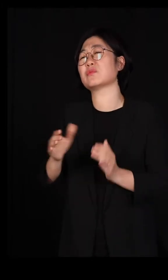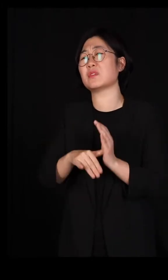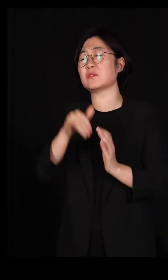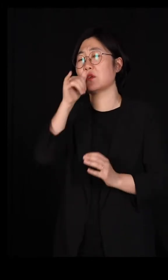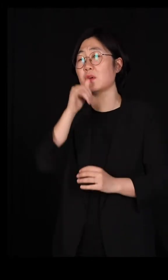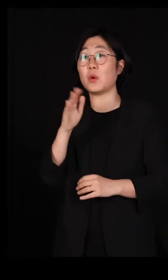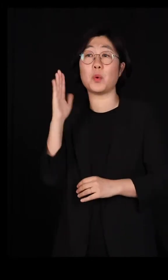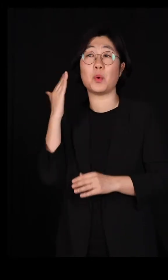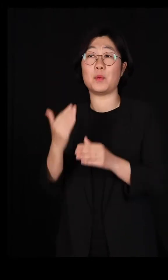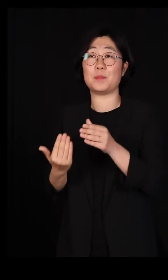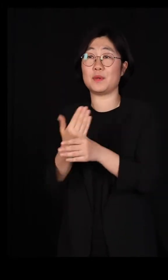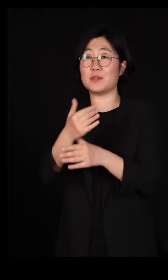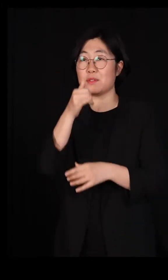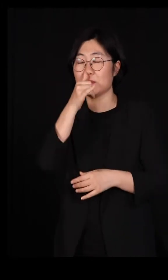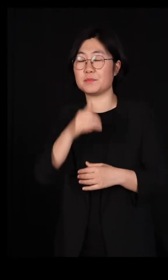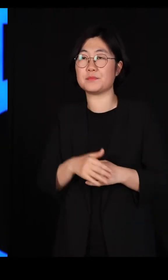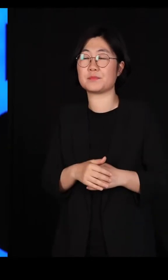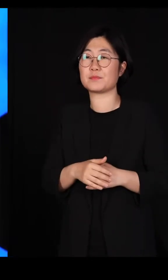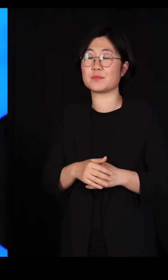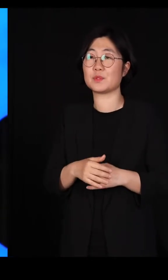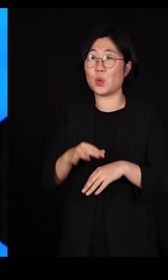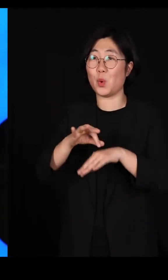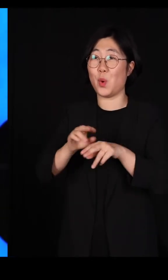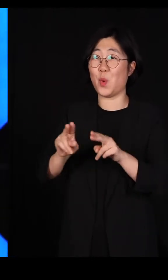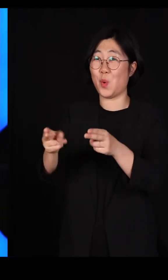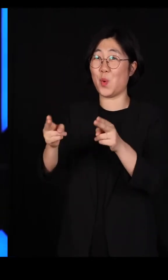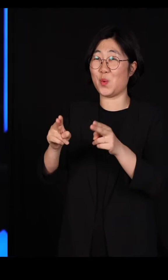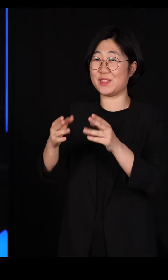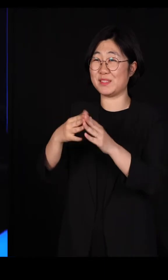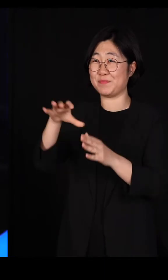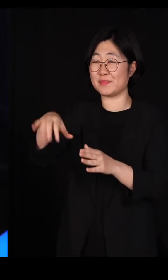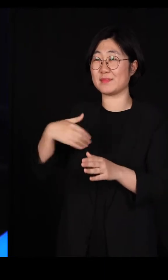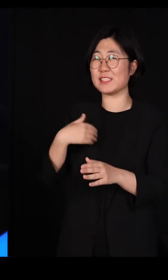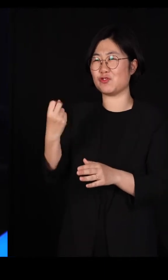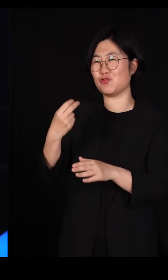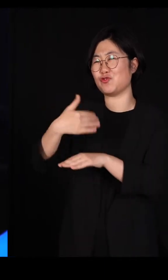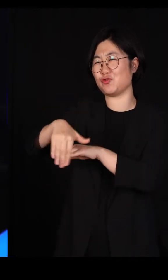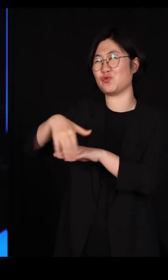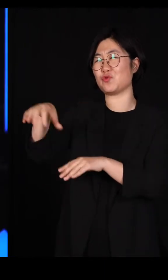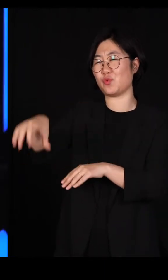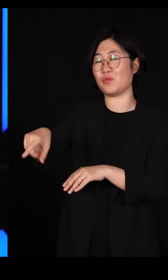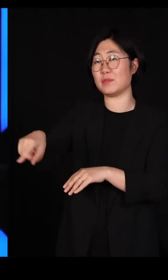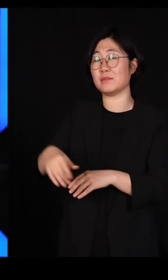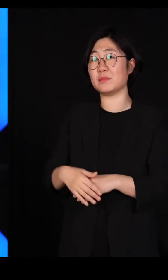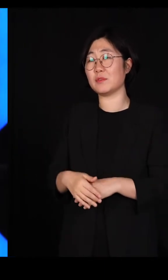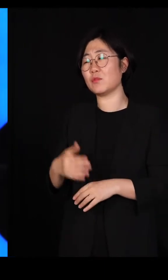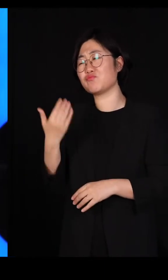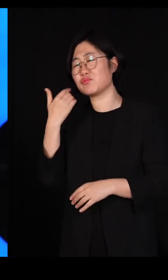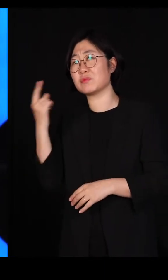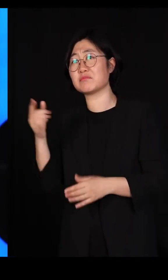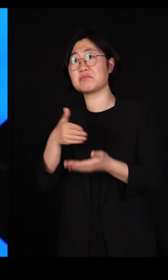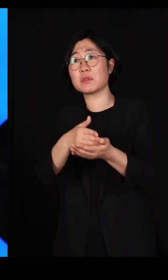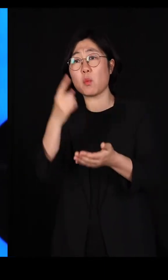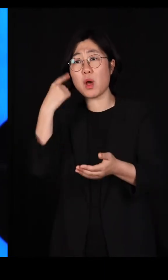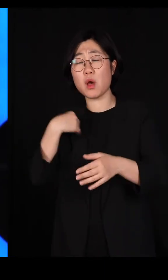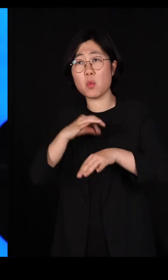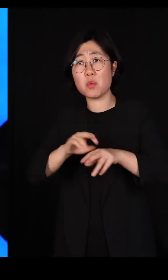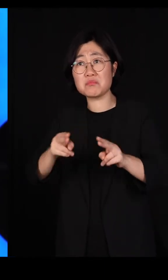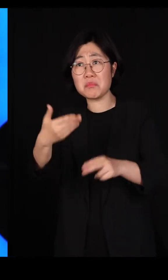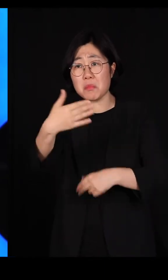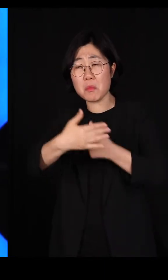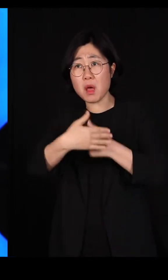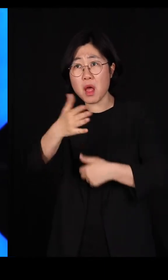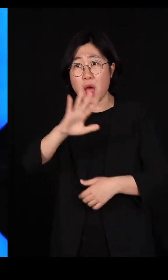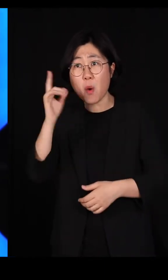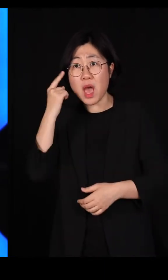있습니다. 최근에도 있었습니다. 고깃집에서 "내가 단골인데 왜 나한테 고기를 안 구워 줘?" 그래서